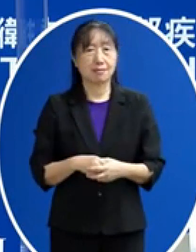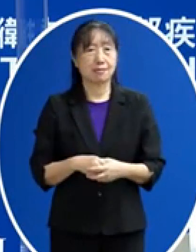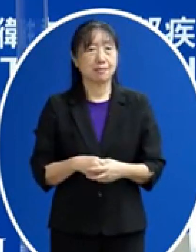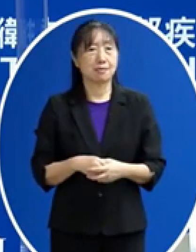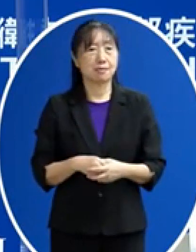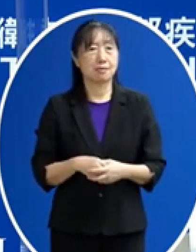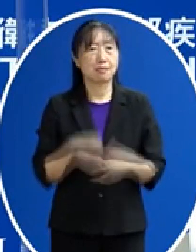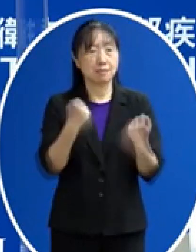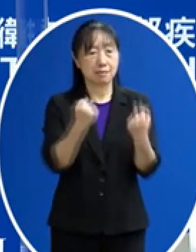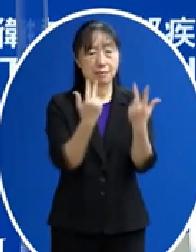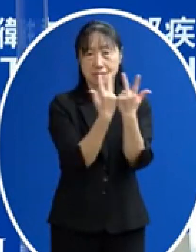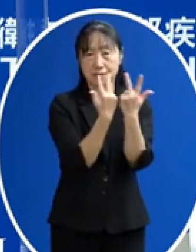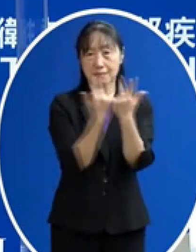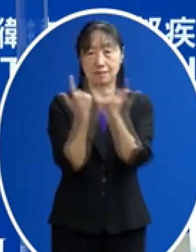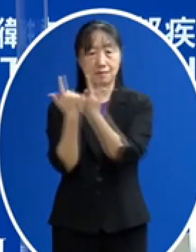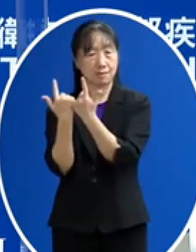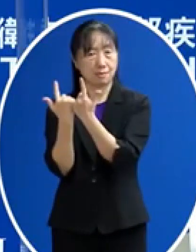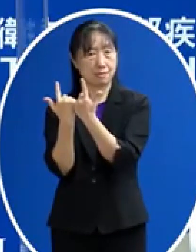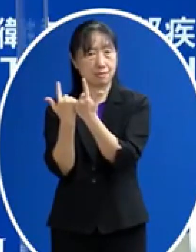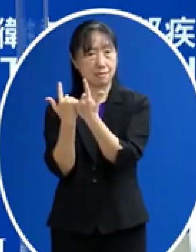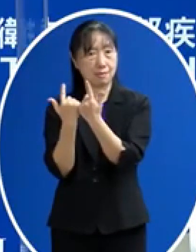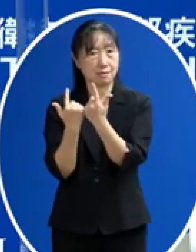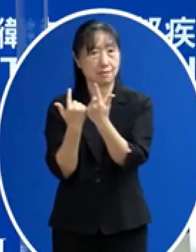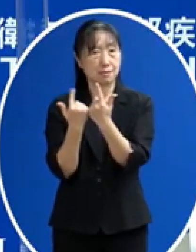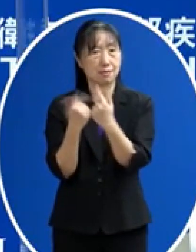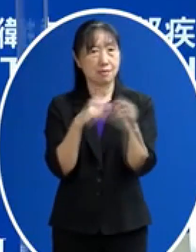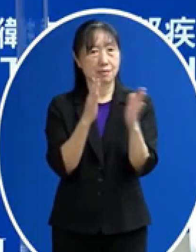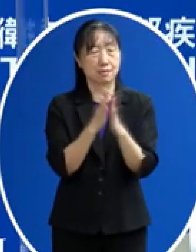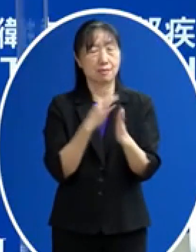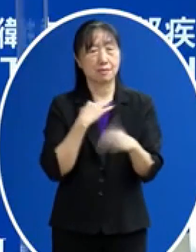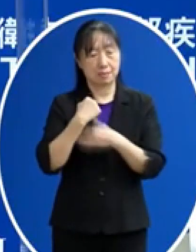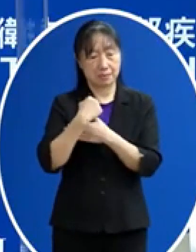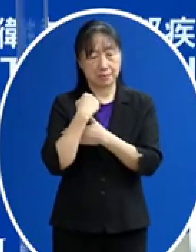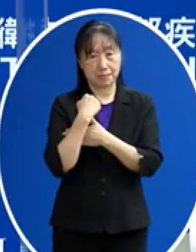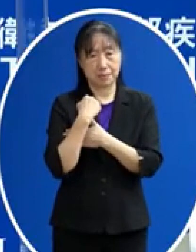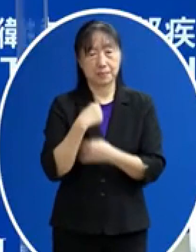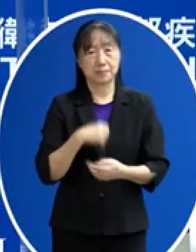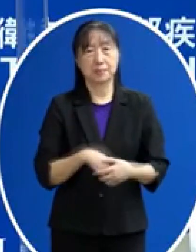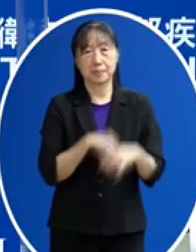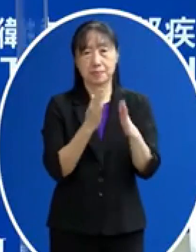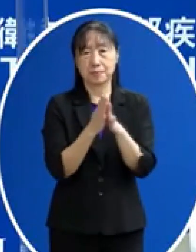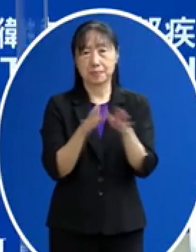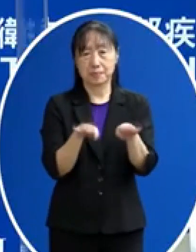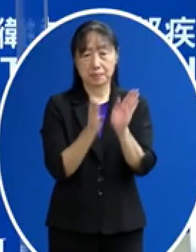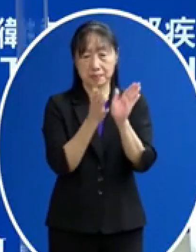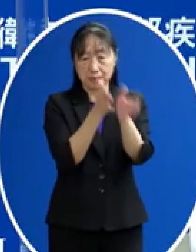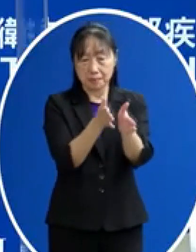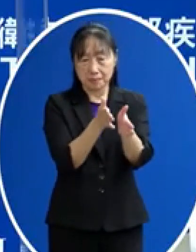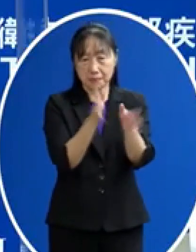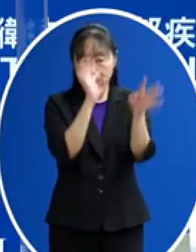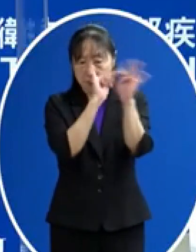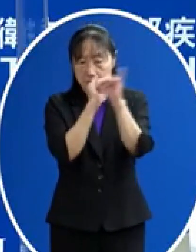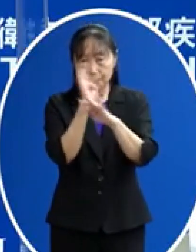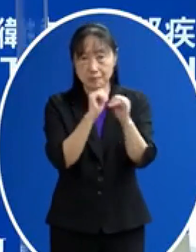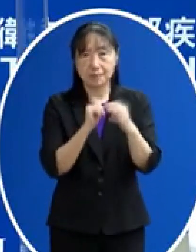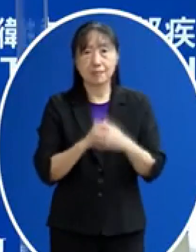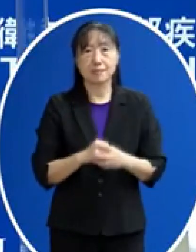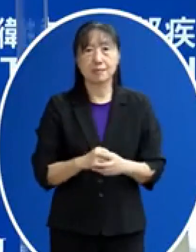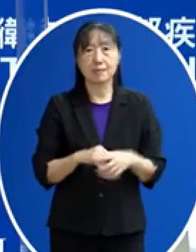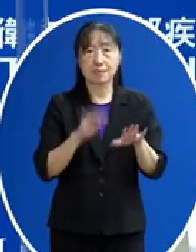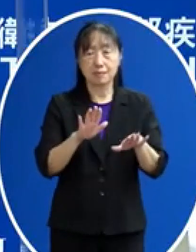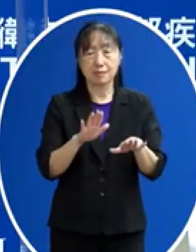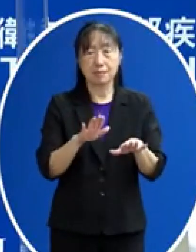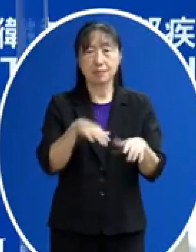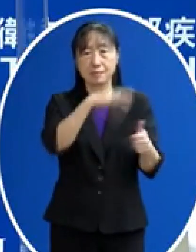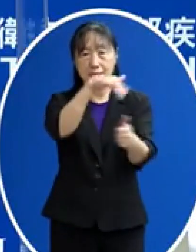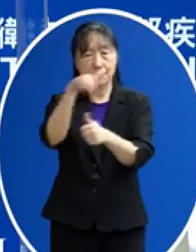在新北市跟北市都非常的积极展开相关的疫调。那我们现在目前是框